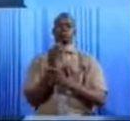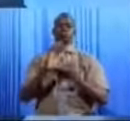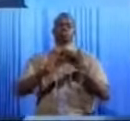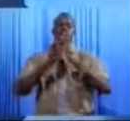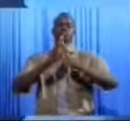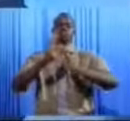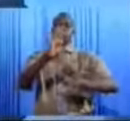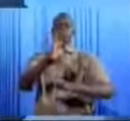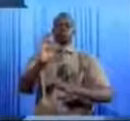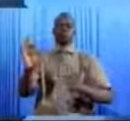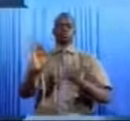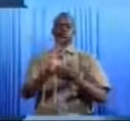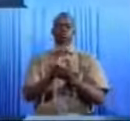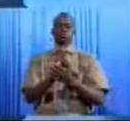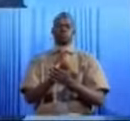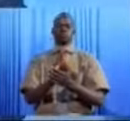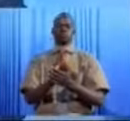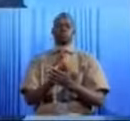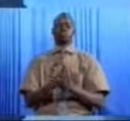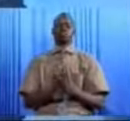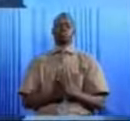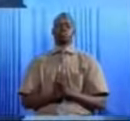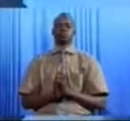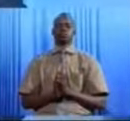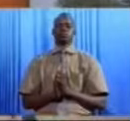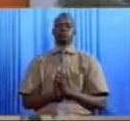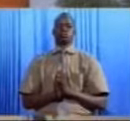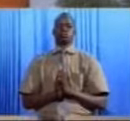paix au burkina frédéric etienne bat signal